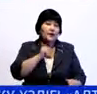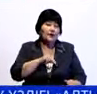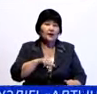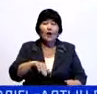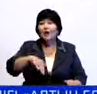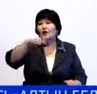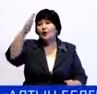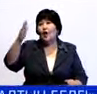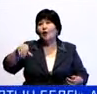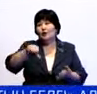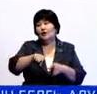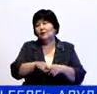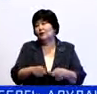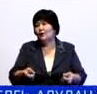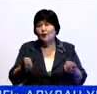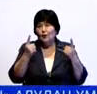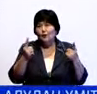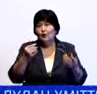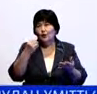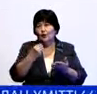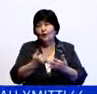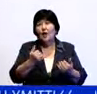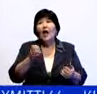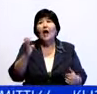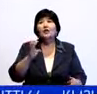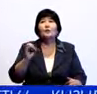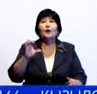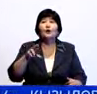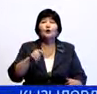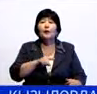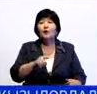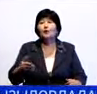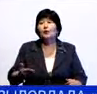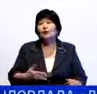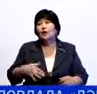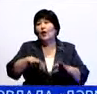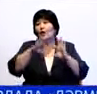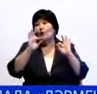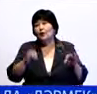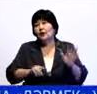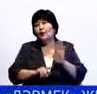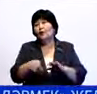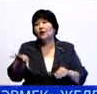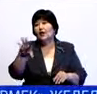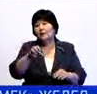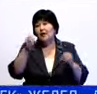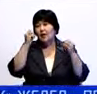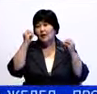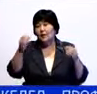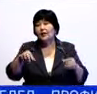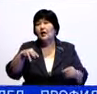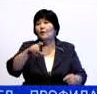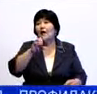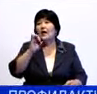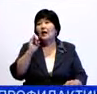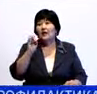сол сияқты болсақ та біз үшін үлкен құрмет еді. Әшімхан Оспанов өлшеулі өмірін өнегімен өрген жан, оны бәрі мәдениет мері деп